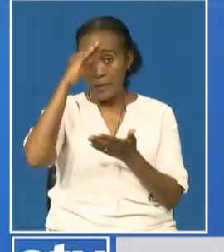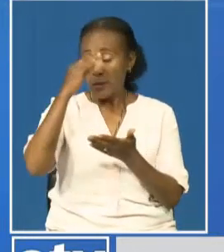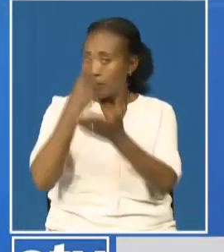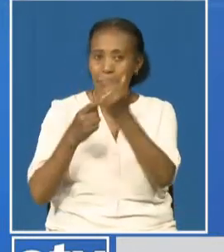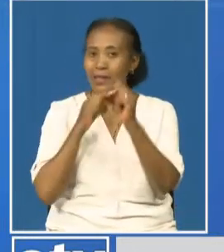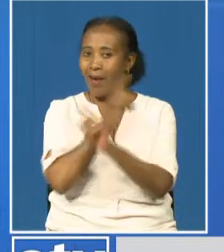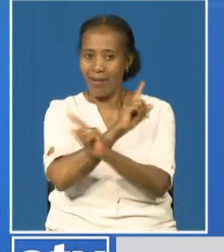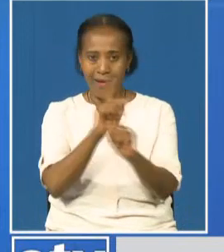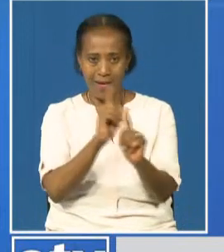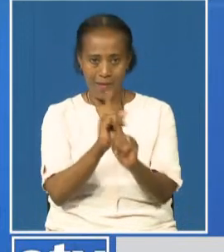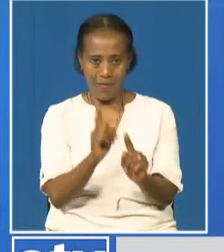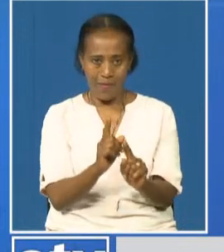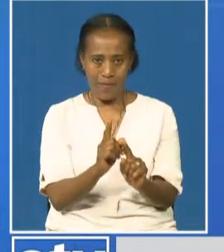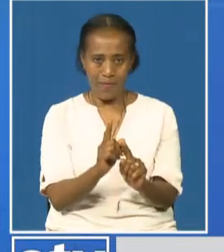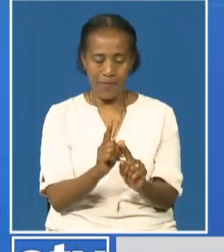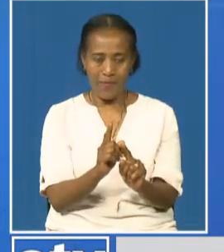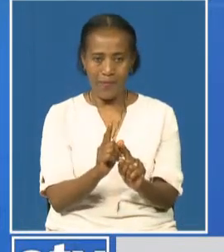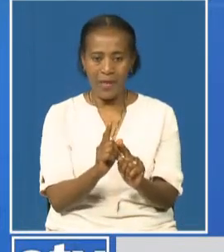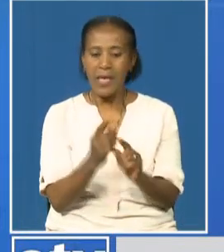የሚገበኙበት ብቻ ሳይሆን